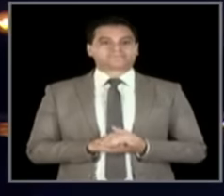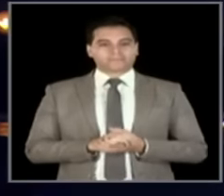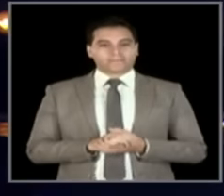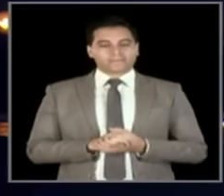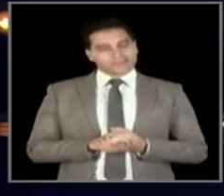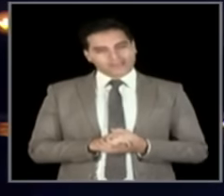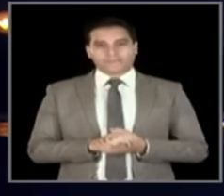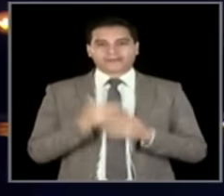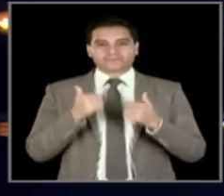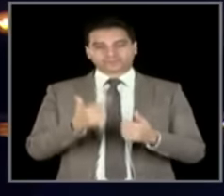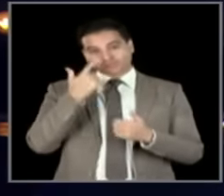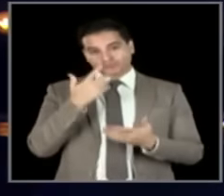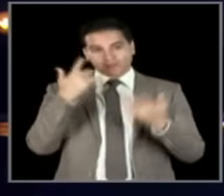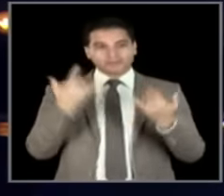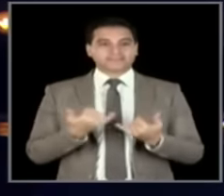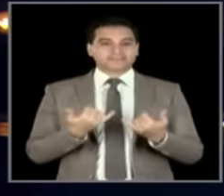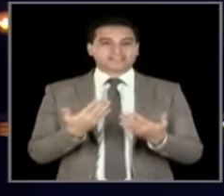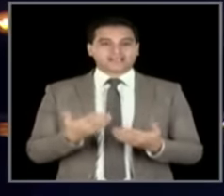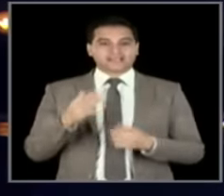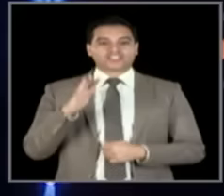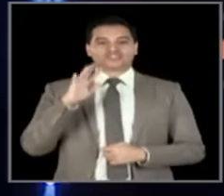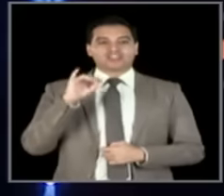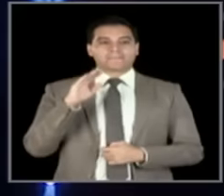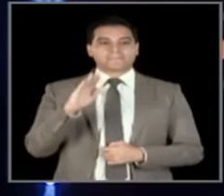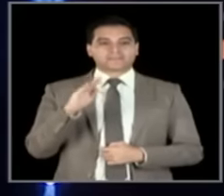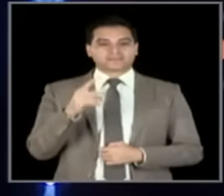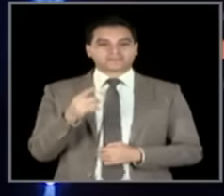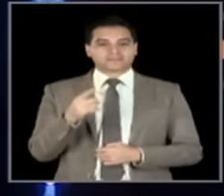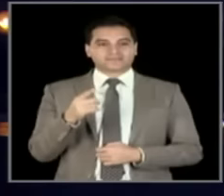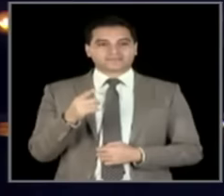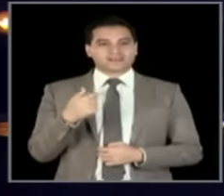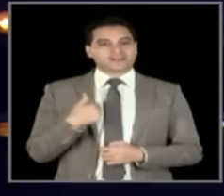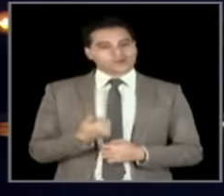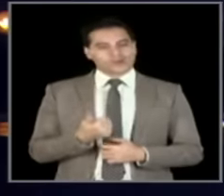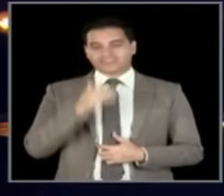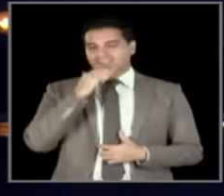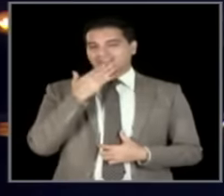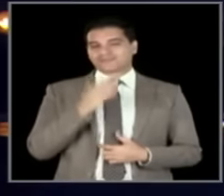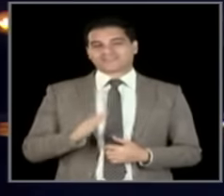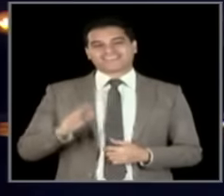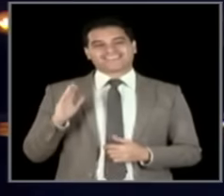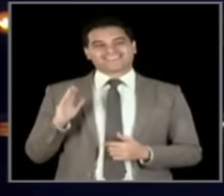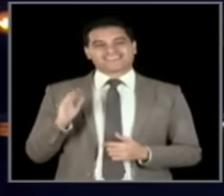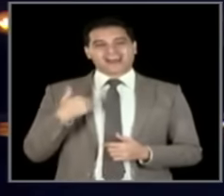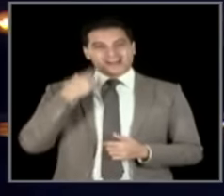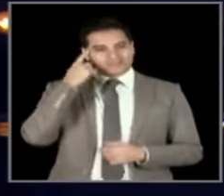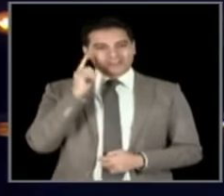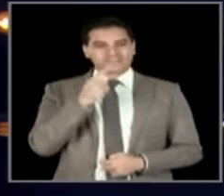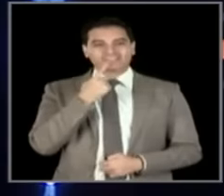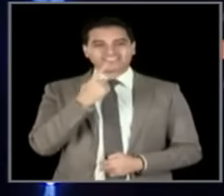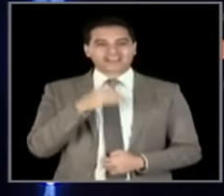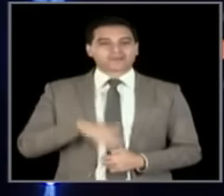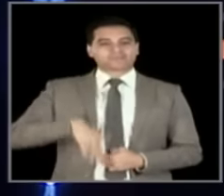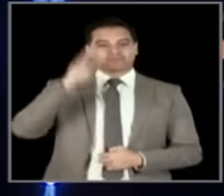ماشي هنشوف، ربنا يسهل باذن الله. شمس جمال بحضرتك يا استاذ. انا كويس الحمد لله، ما اعرفش ازاي في سنة واحدة كبرتي